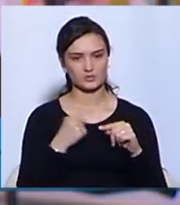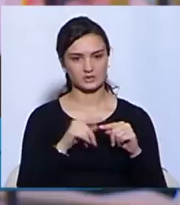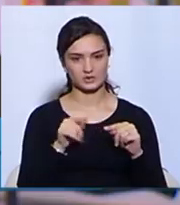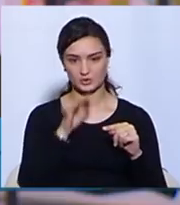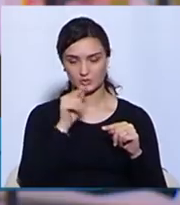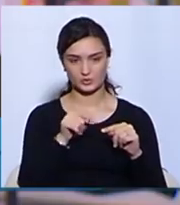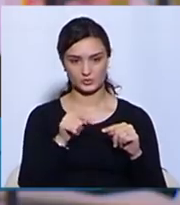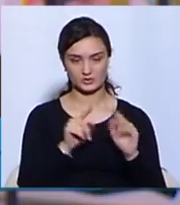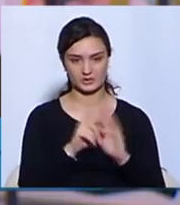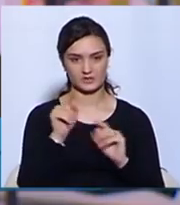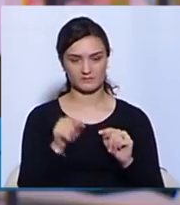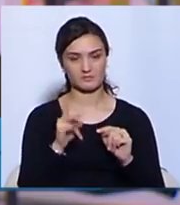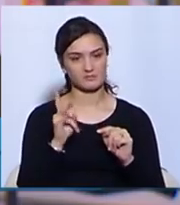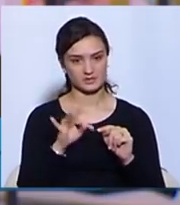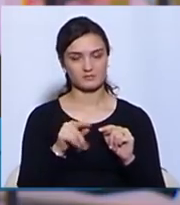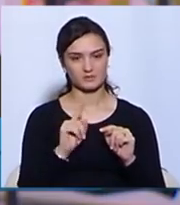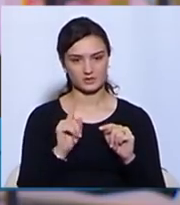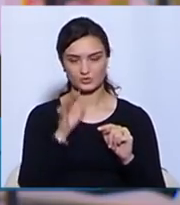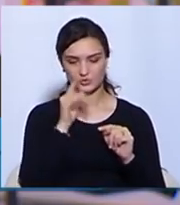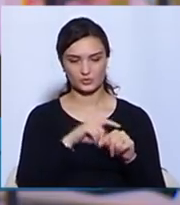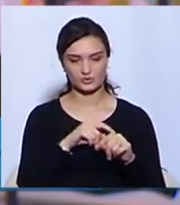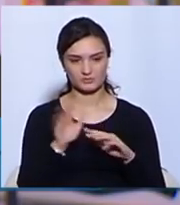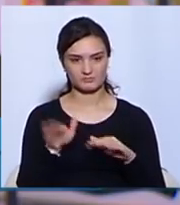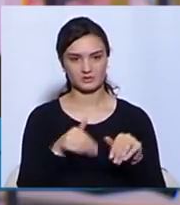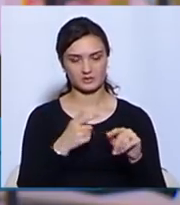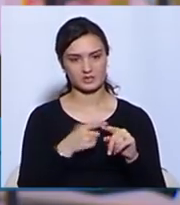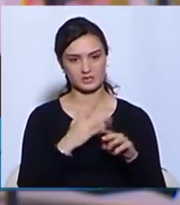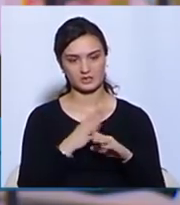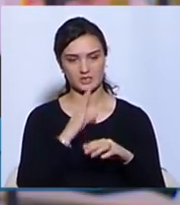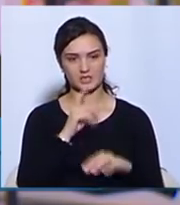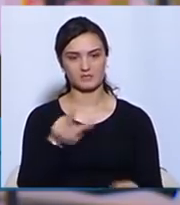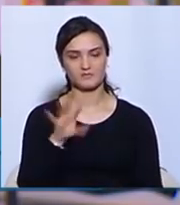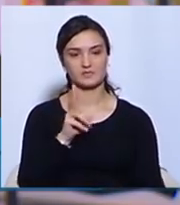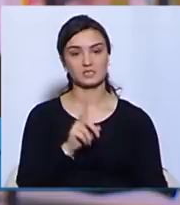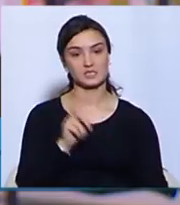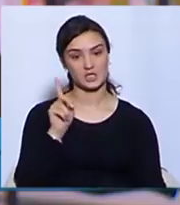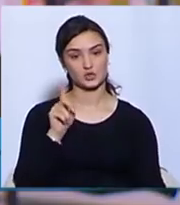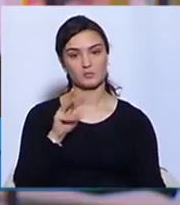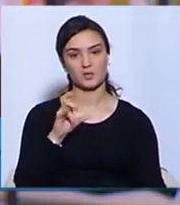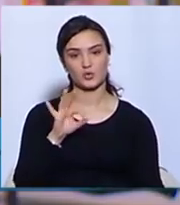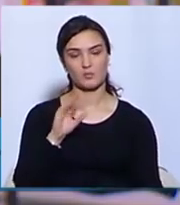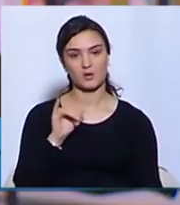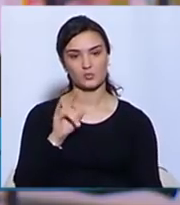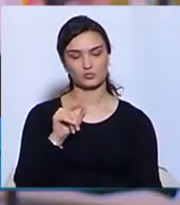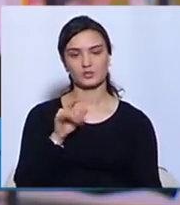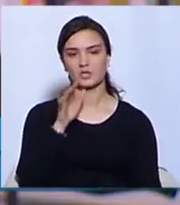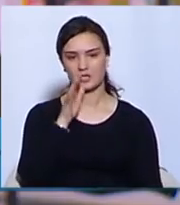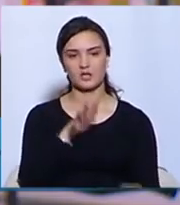დადგომის თანავე, მაგრამ გარკვეული დროის მერე ან არიან ქალები, ვისაც დაეწყო მენოპაუზაში